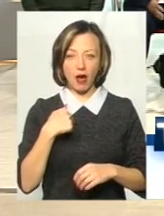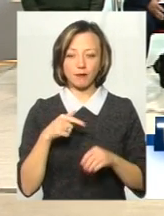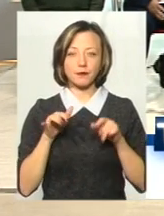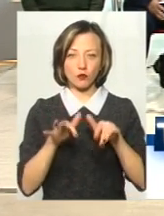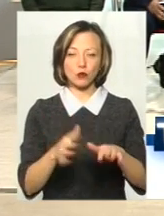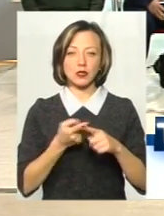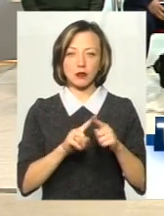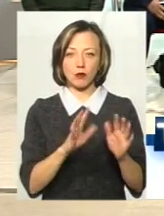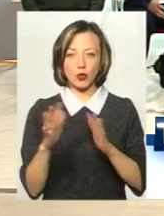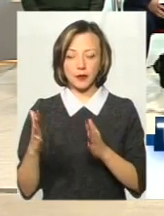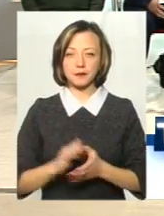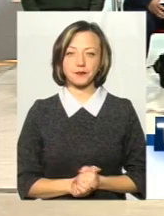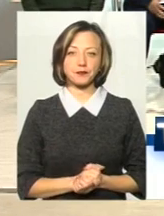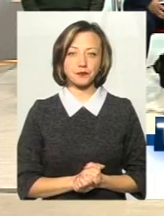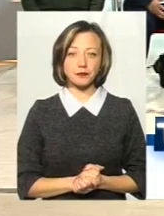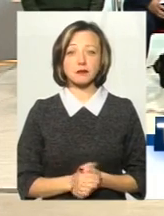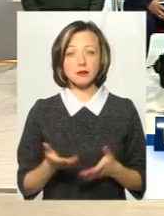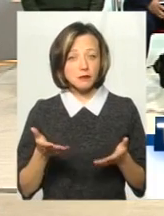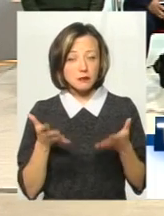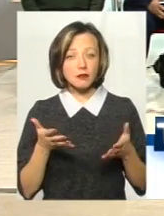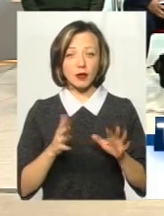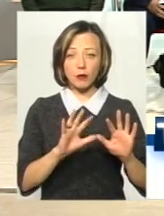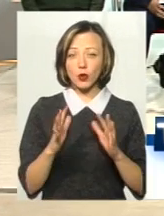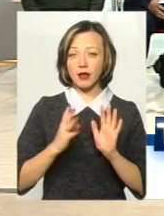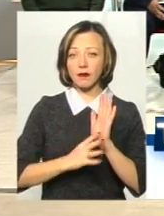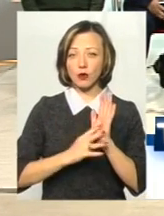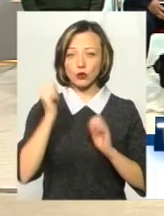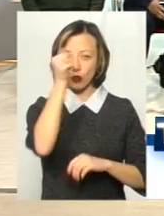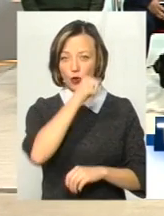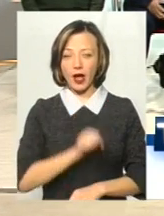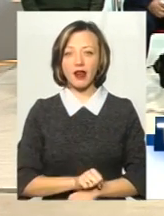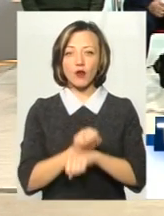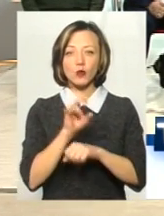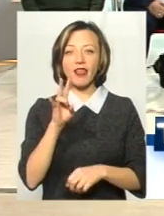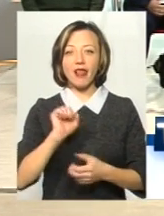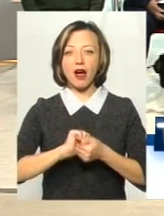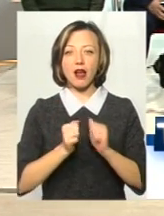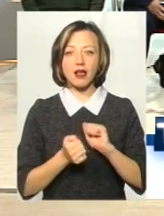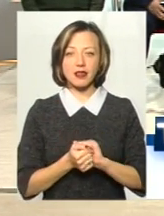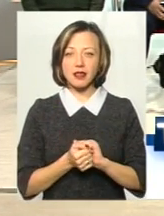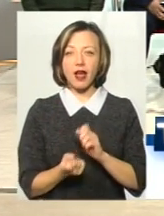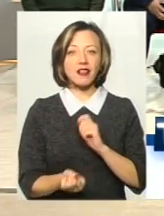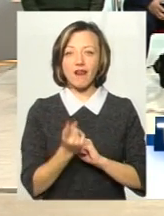І очевидно, що події 90-го року, революція на граніті, вона не взялася з